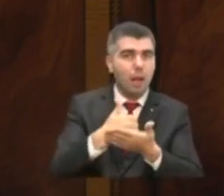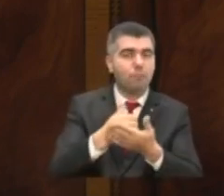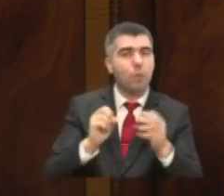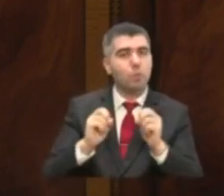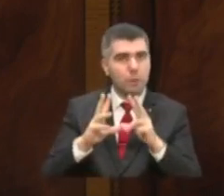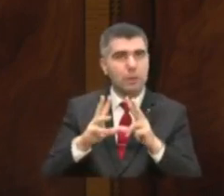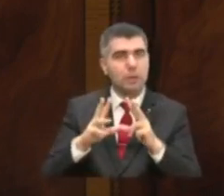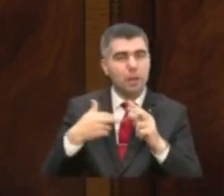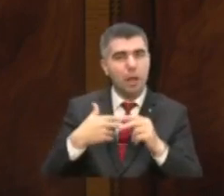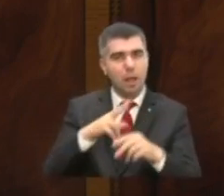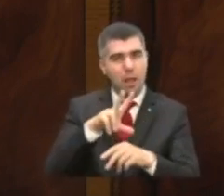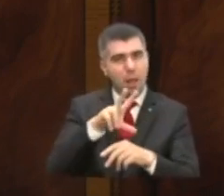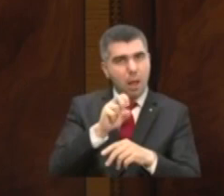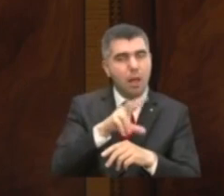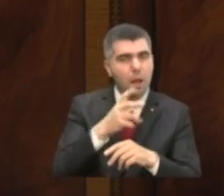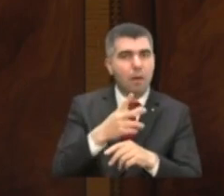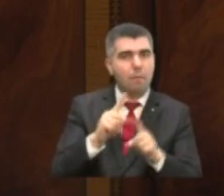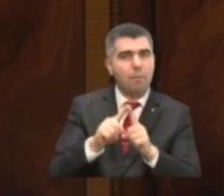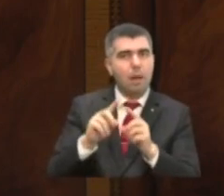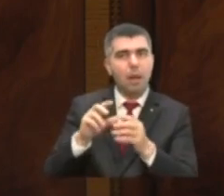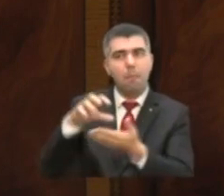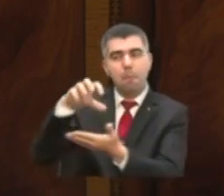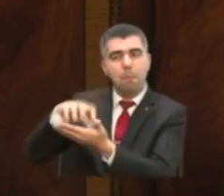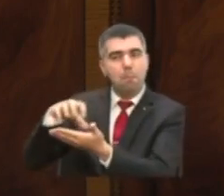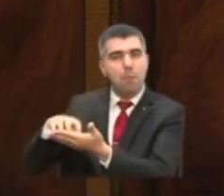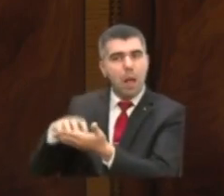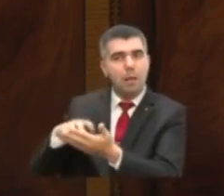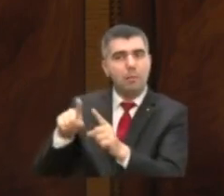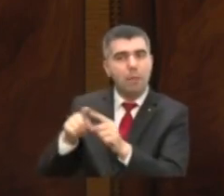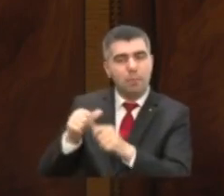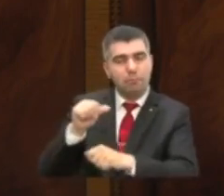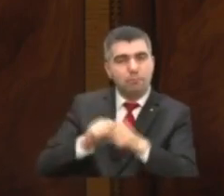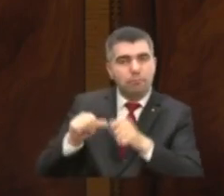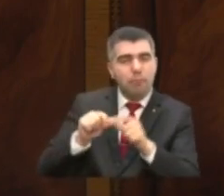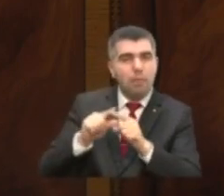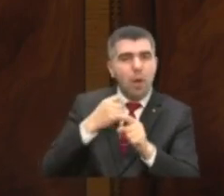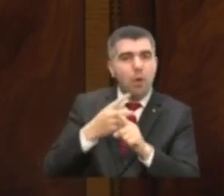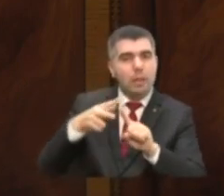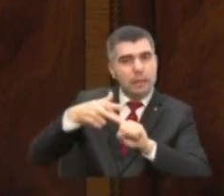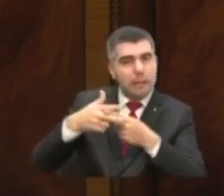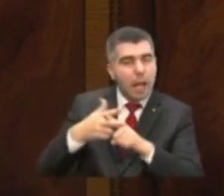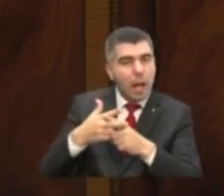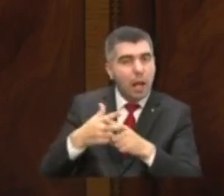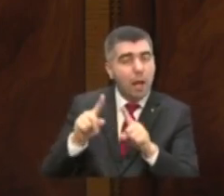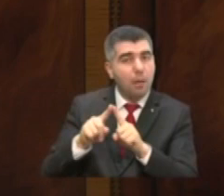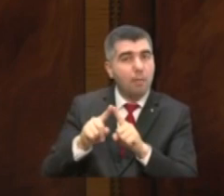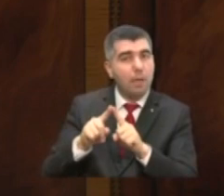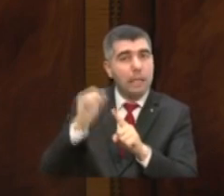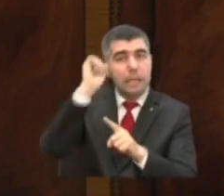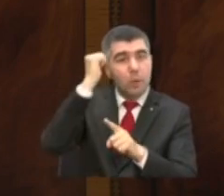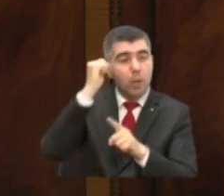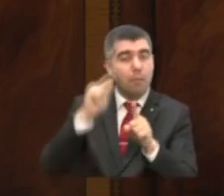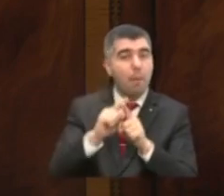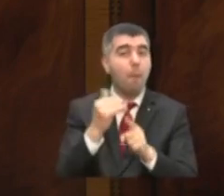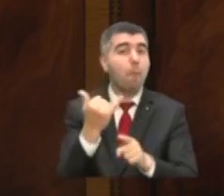حاسين فعلا كما في كعديد من الدول اللي تحولت الى الصناعه عطات التكوين المهني واحد